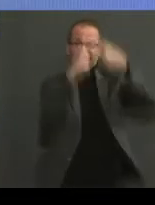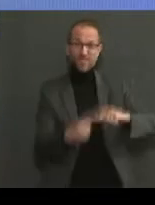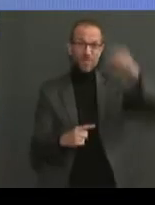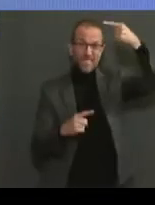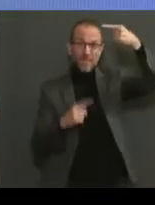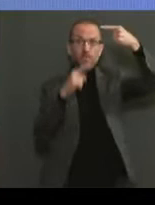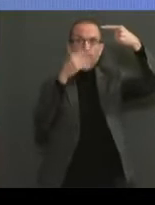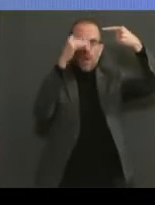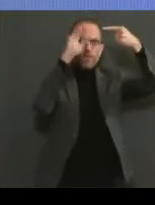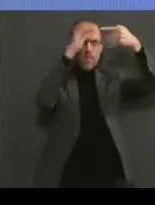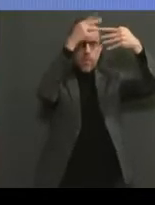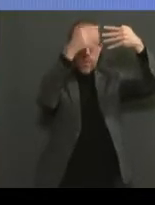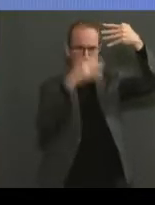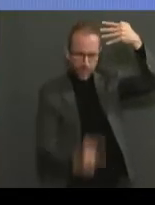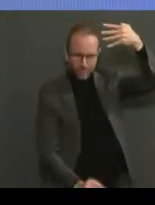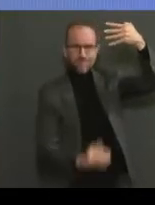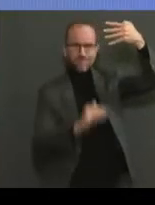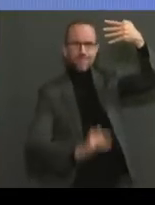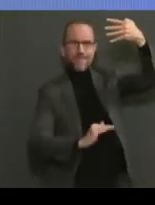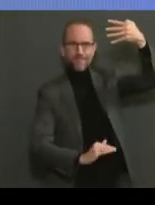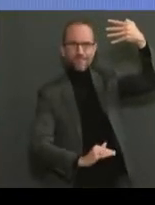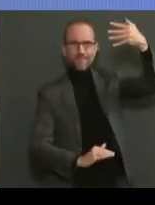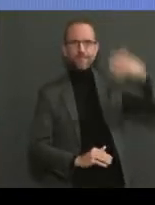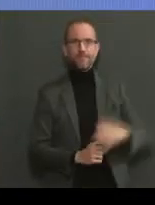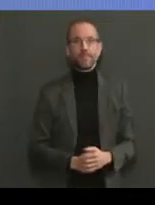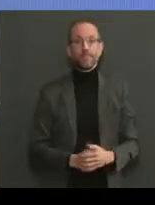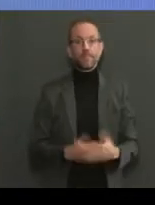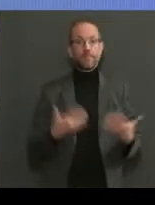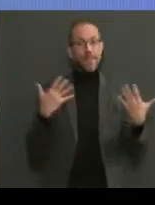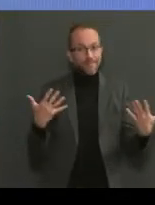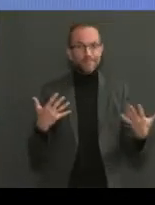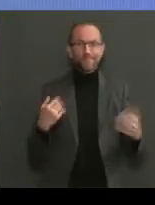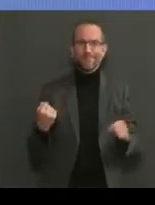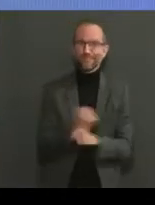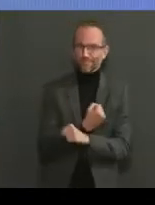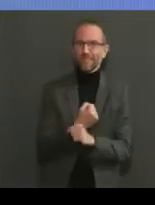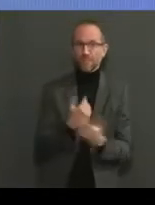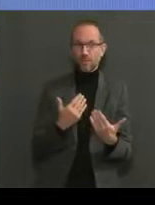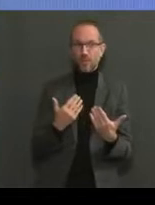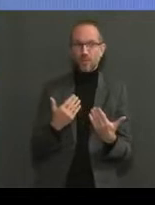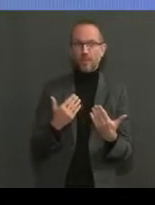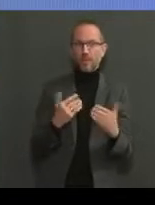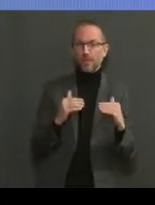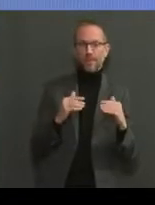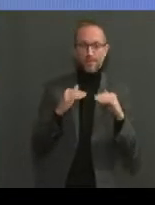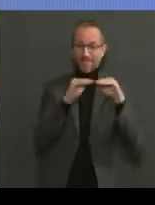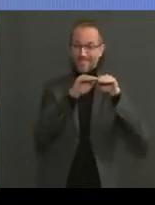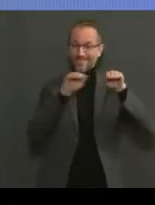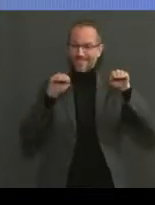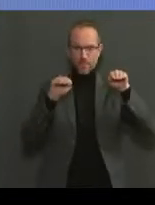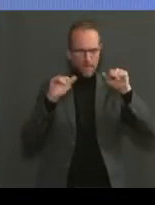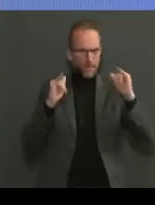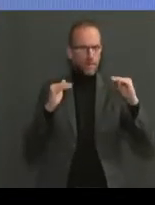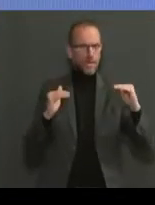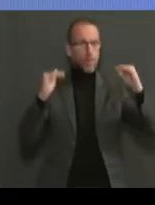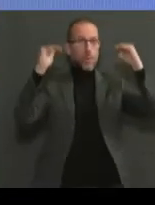Malheureusement, le plateau actuel se situe encore à un niveau trop élevé et dangereux. Avec